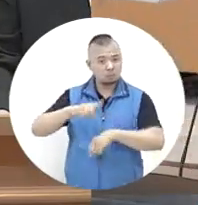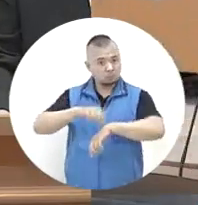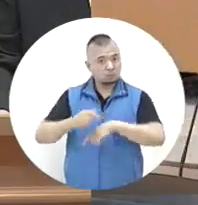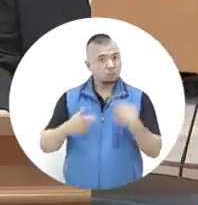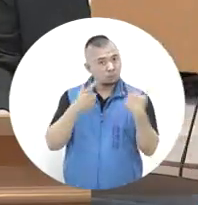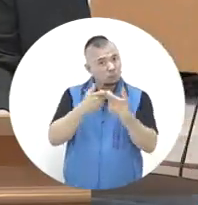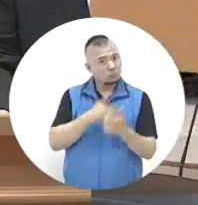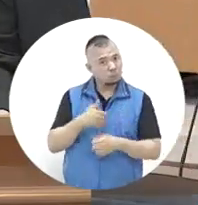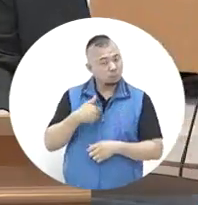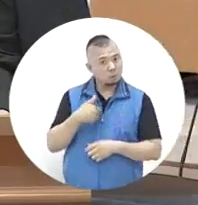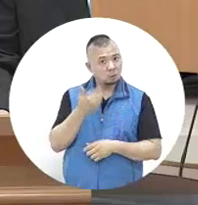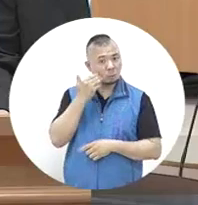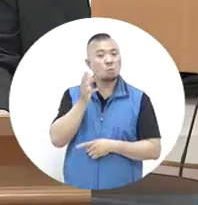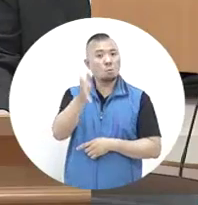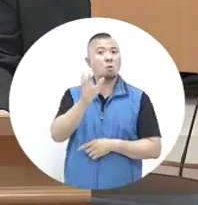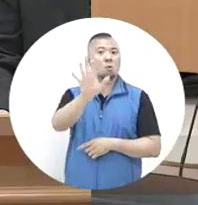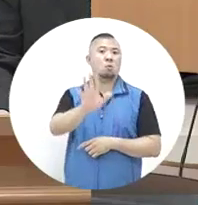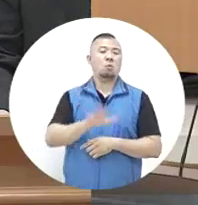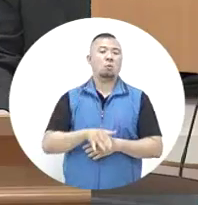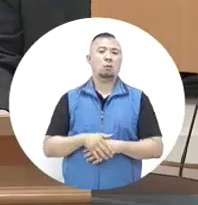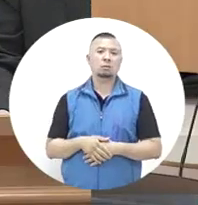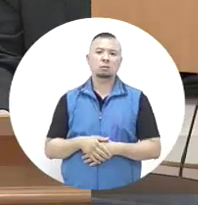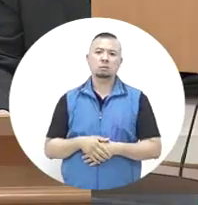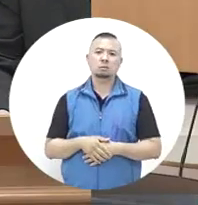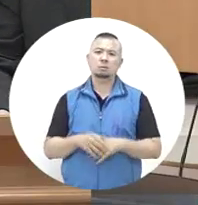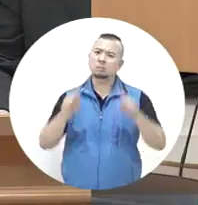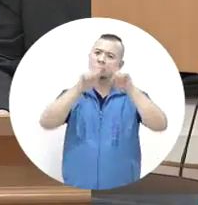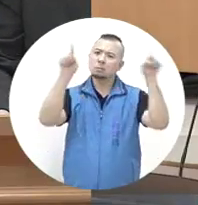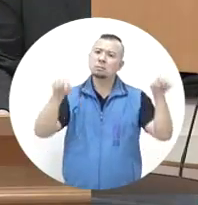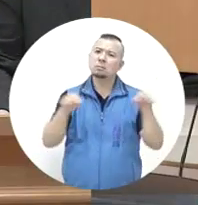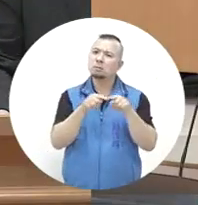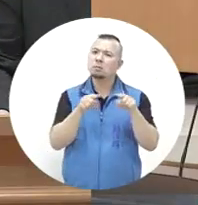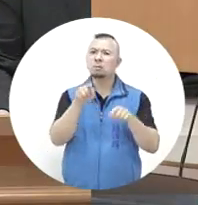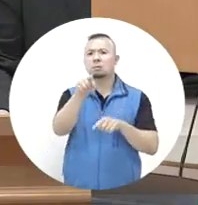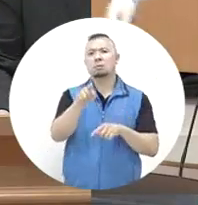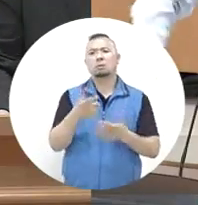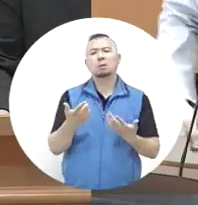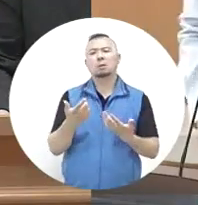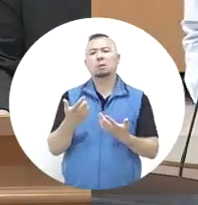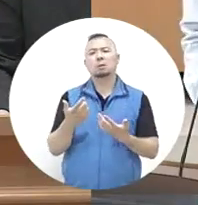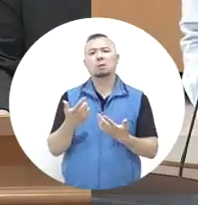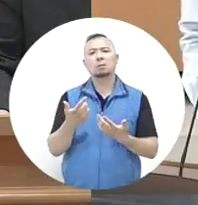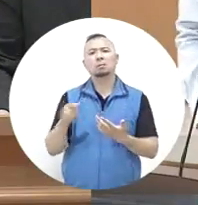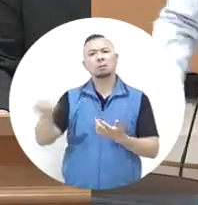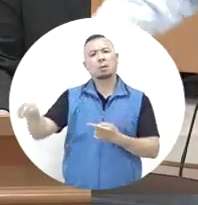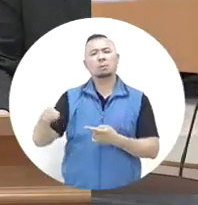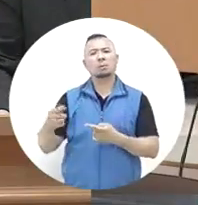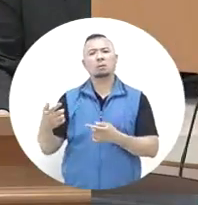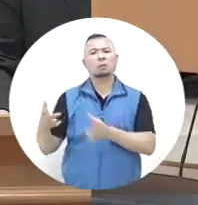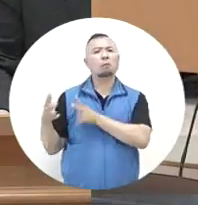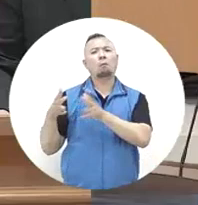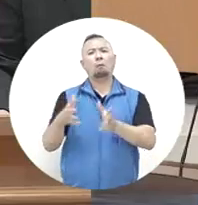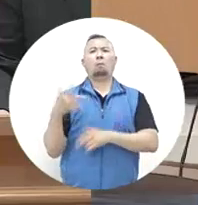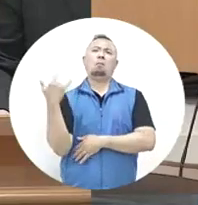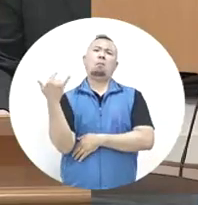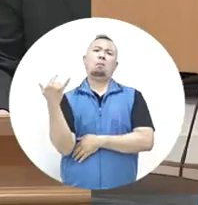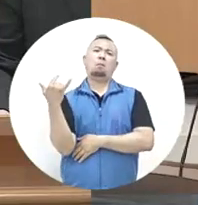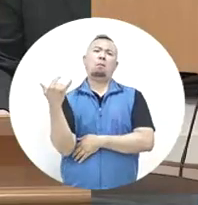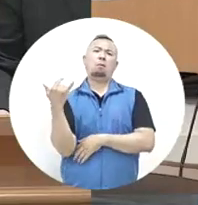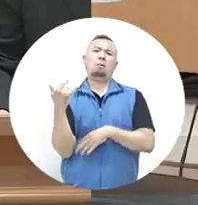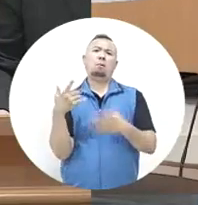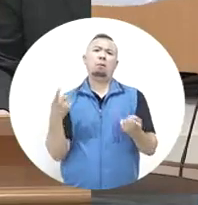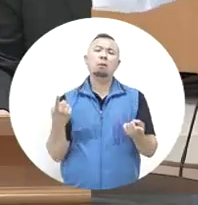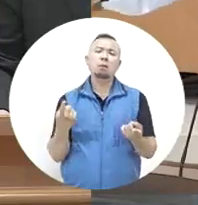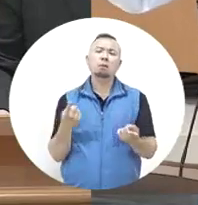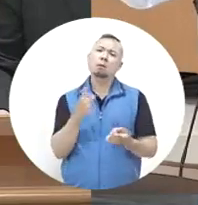问的话，为什么会有这一张就是啊，人家在那边等着丢垃圾的图片？可见你们都是不管嘛，